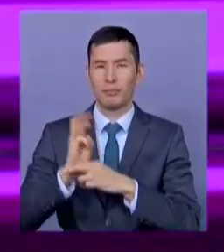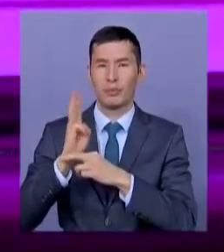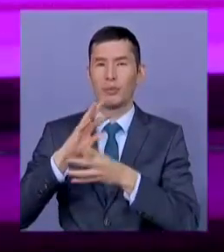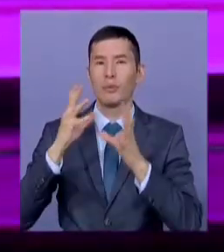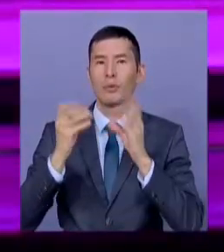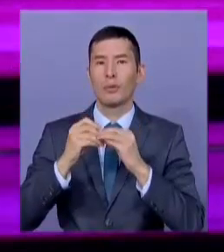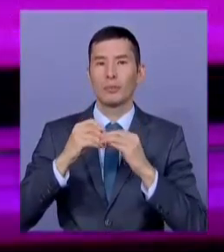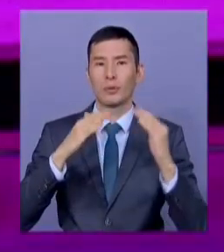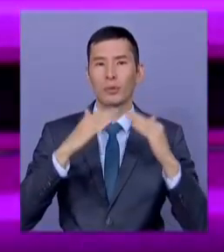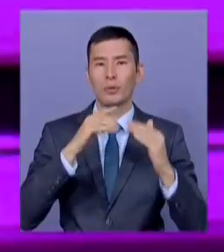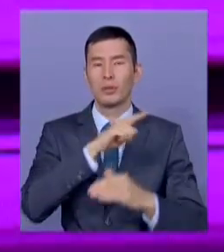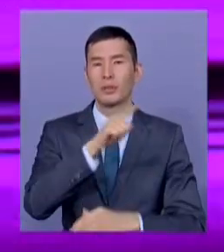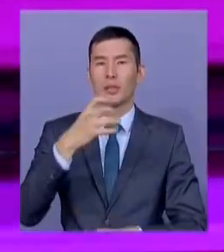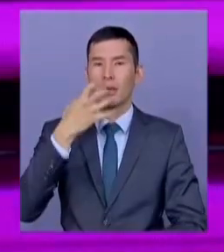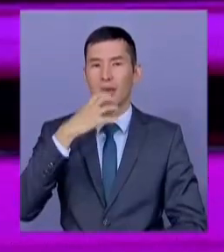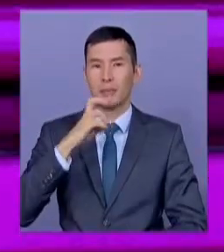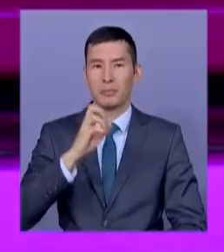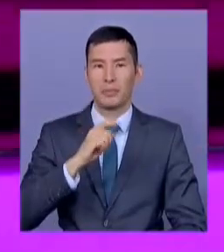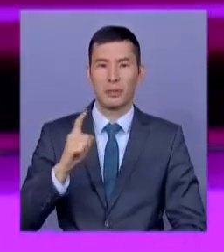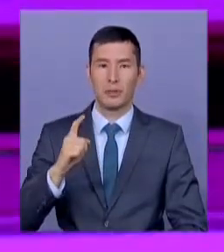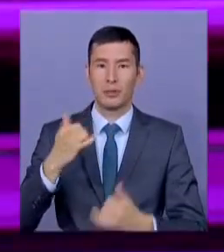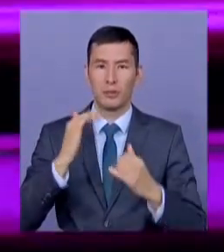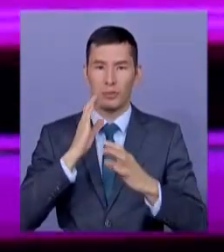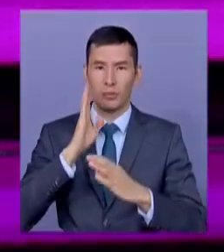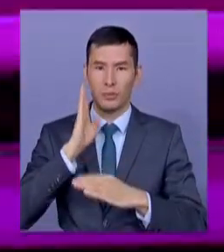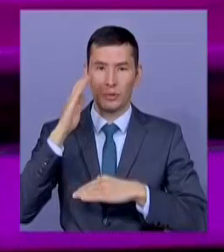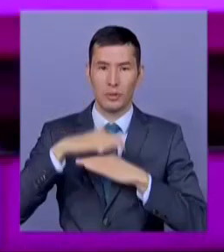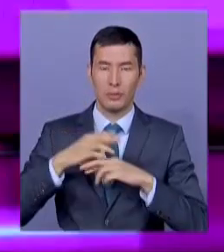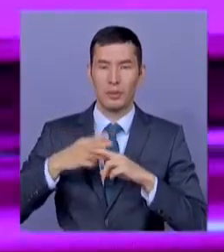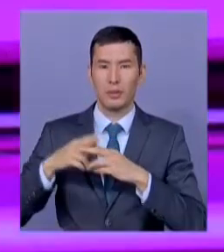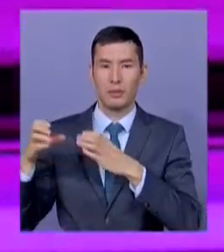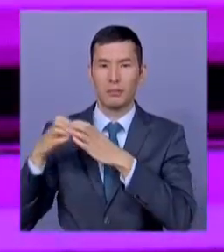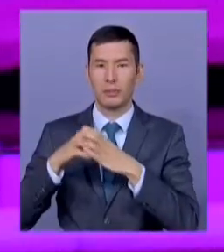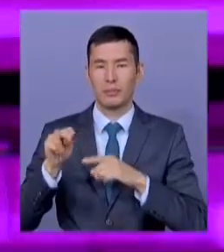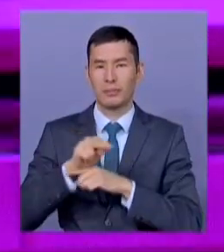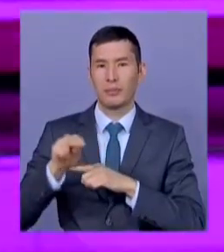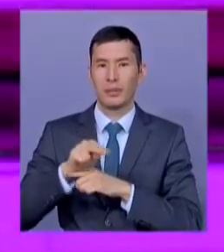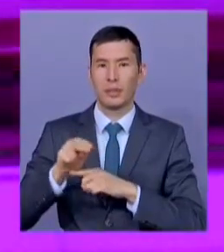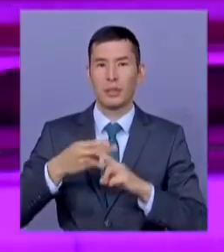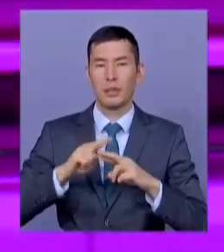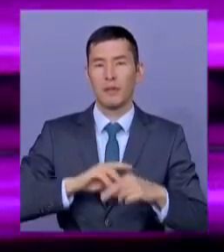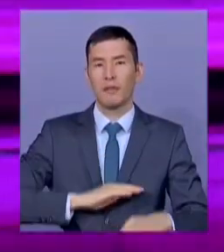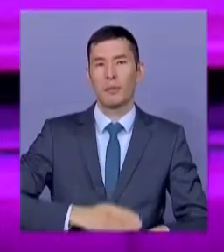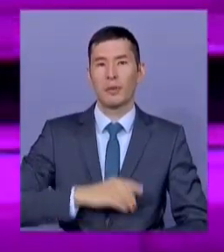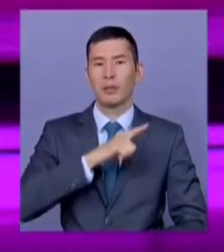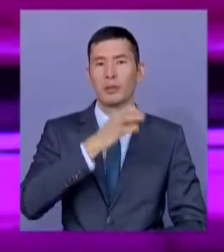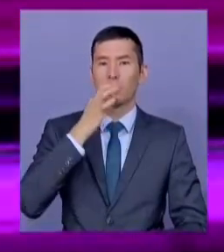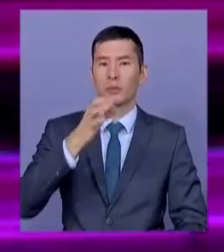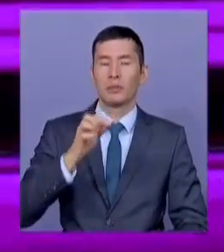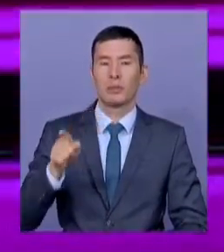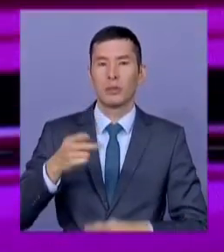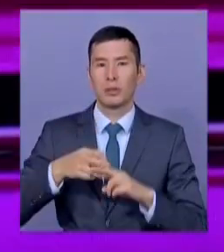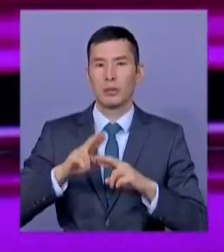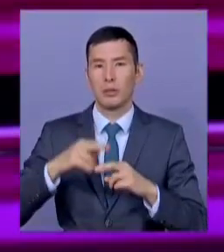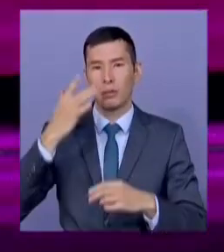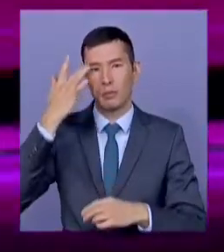домов. На месте происшествия весь день работали бригады аварийной службы. В компании «Алматинские тепловые сети» заявили, что произошедшее